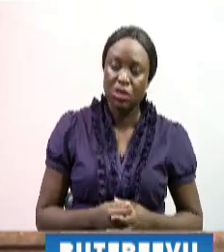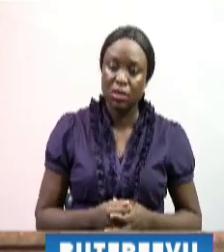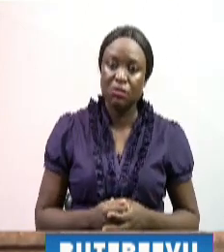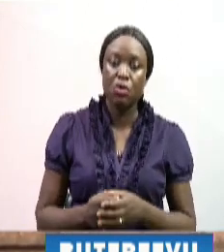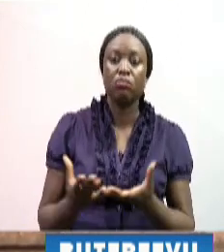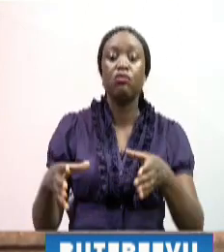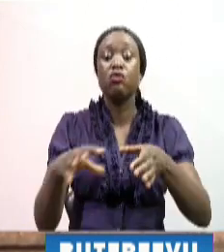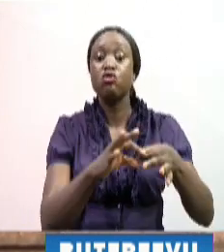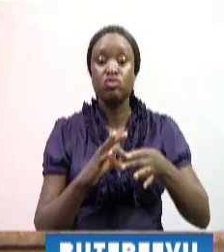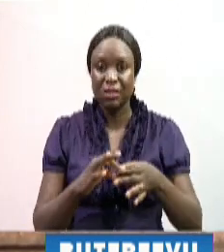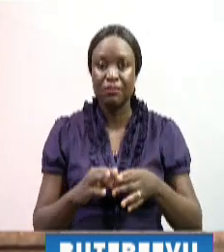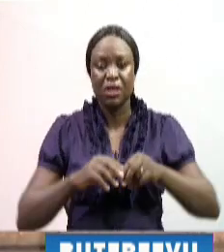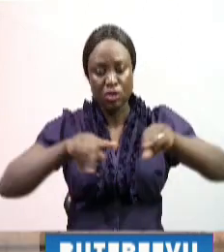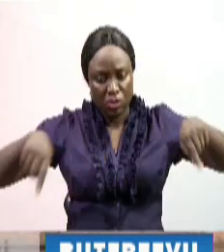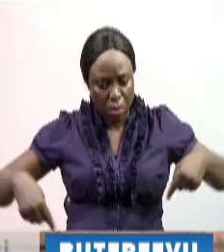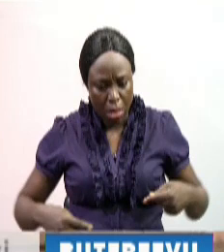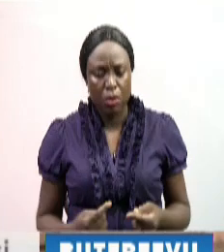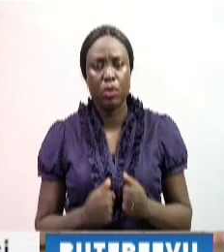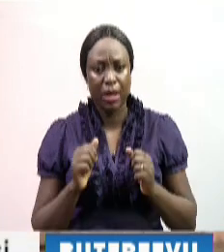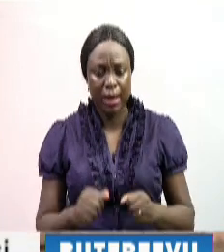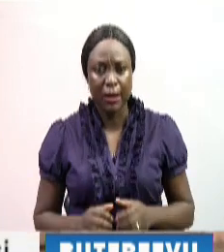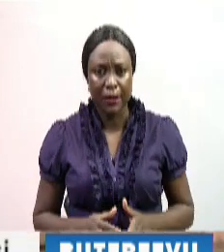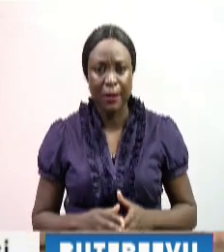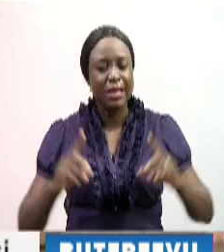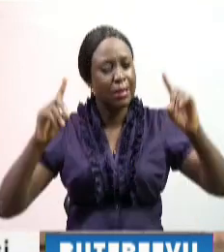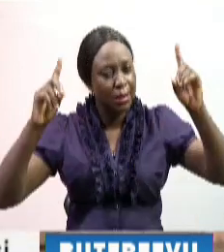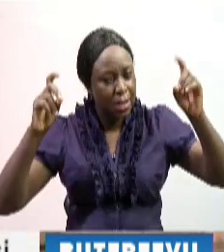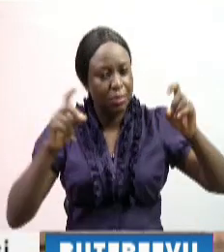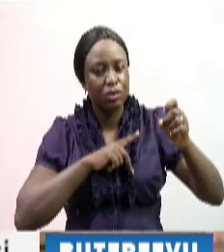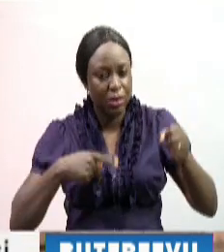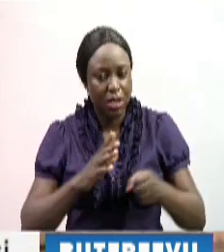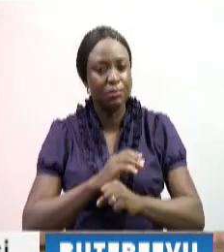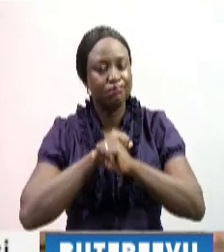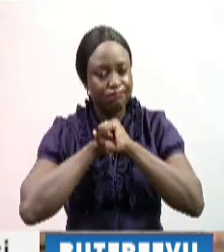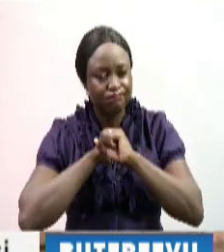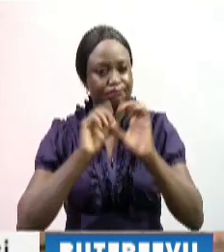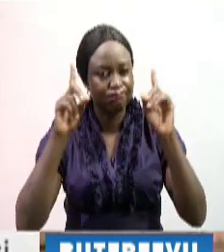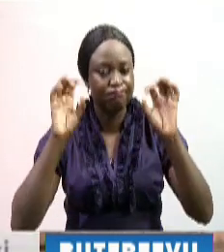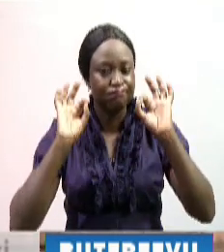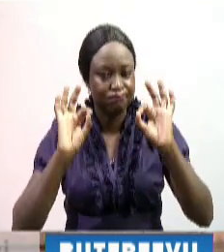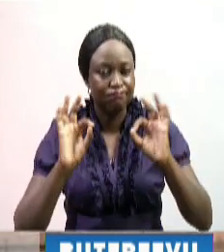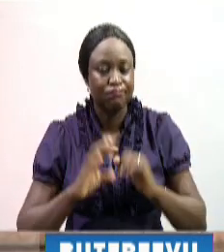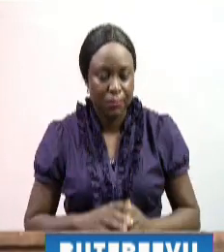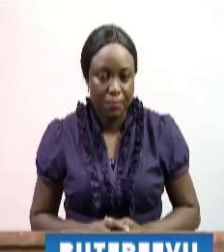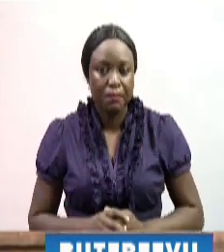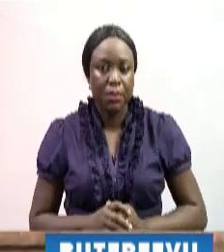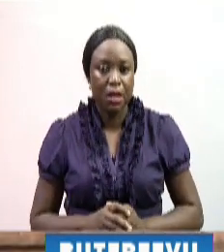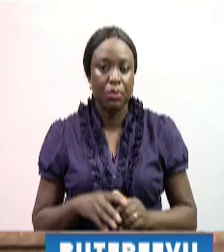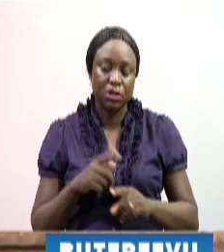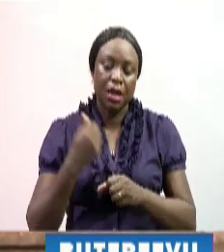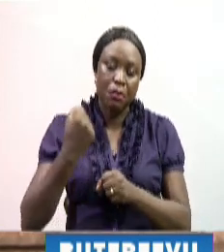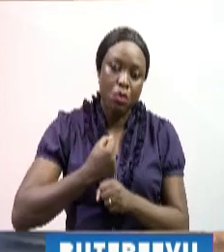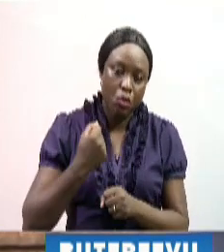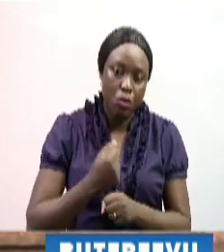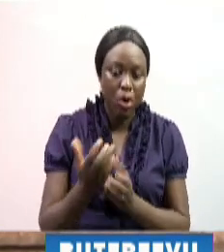tusobole ffenna awamu okukuuma ekifaananyi ky'Obwakabaka ekirungi nga tutambuza emirimu